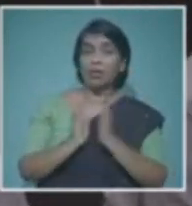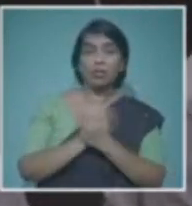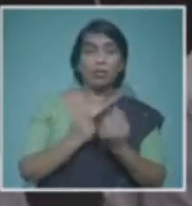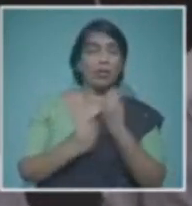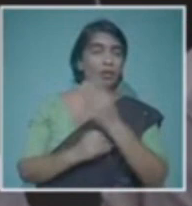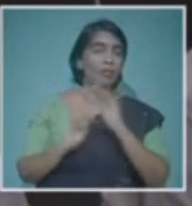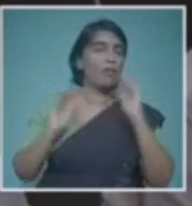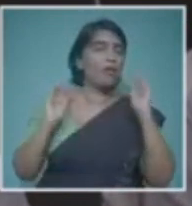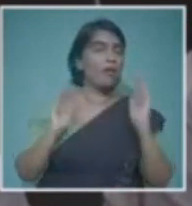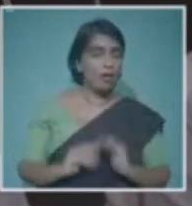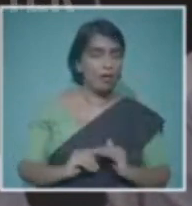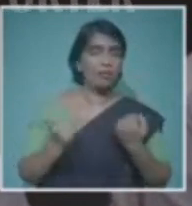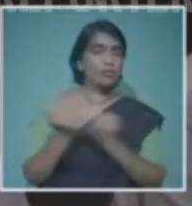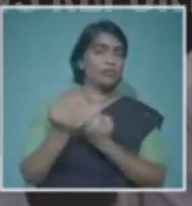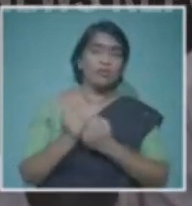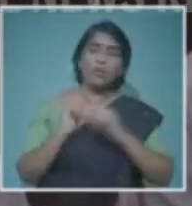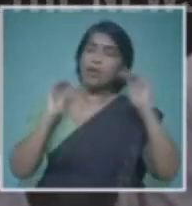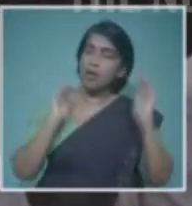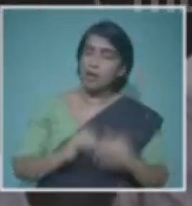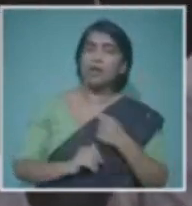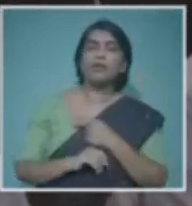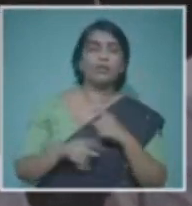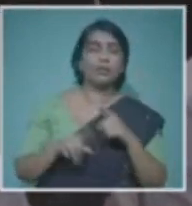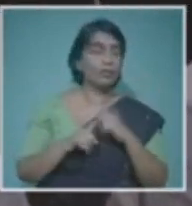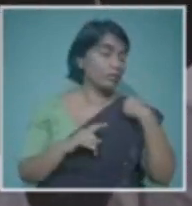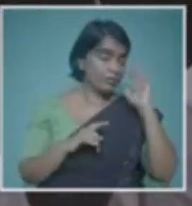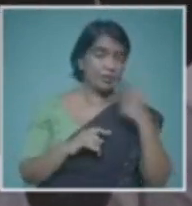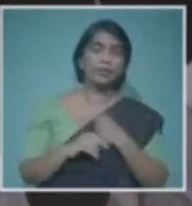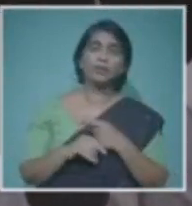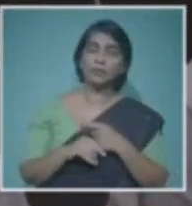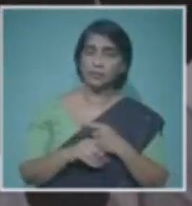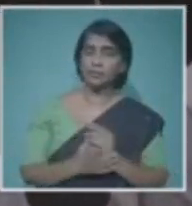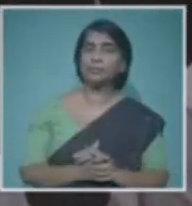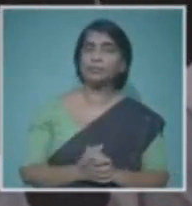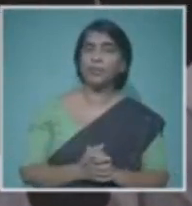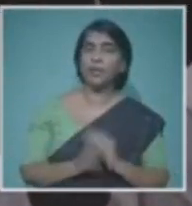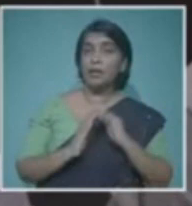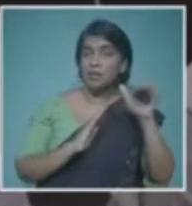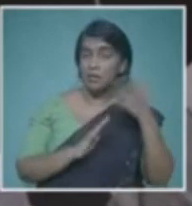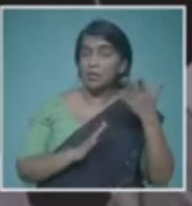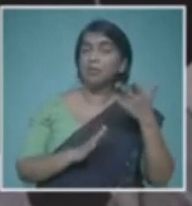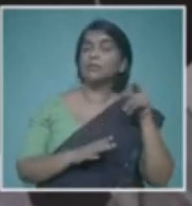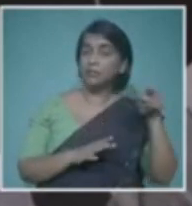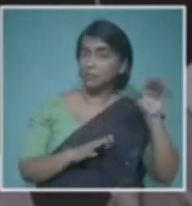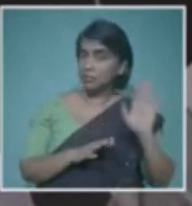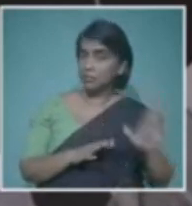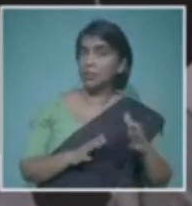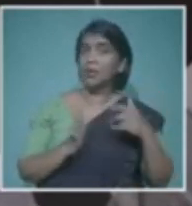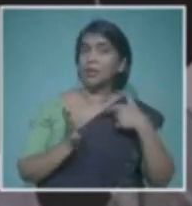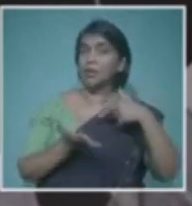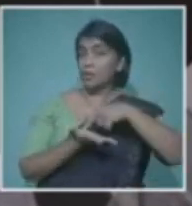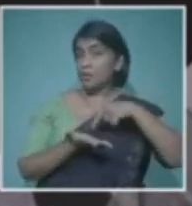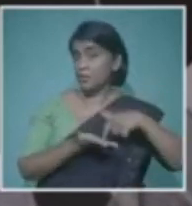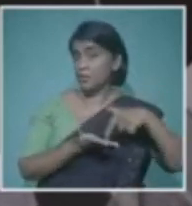අඩු වෙනවා ඒ ආධාර නැති වෙන තරමට යනවා එතකොට විශේෂයෙන්ම ගම්බද ප්‍රදේශවල තියෙන එහෙම නැත්නම්